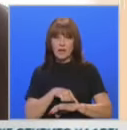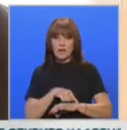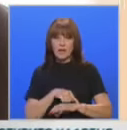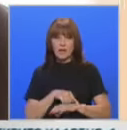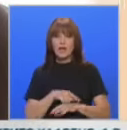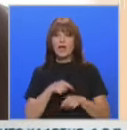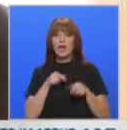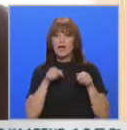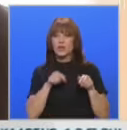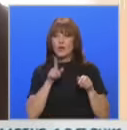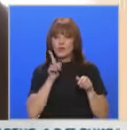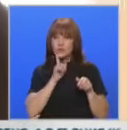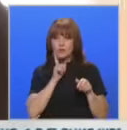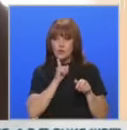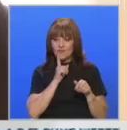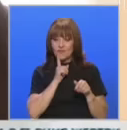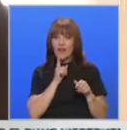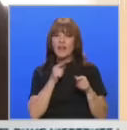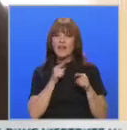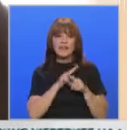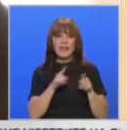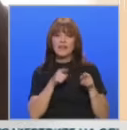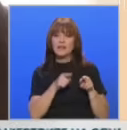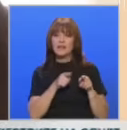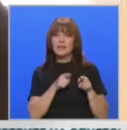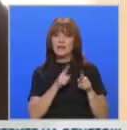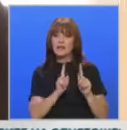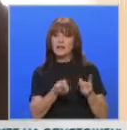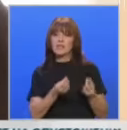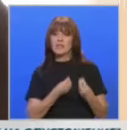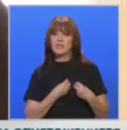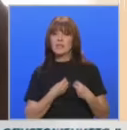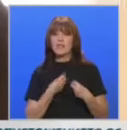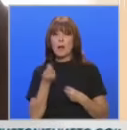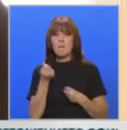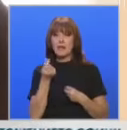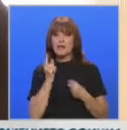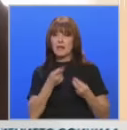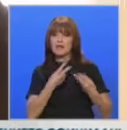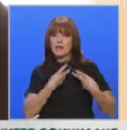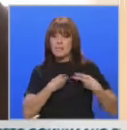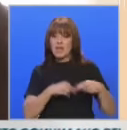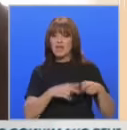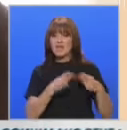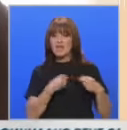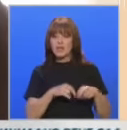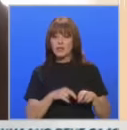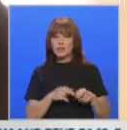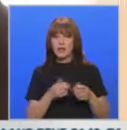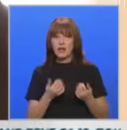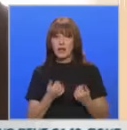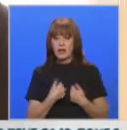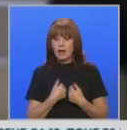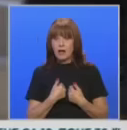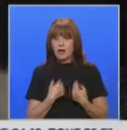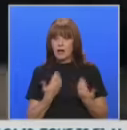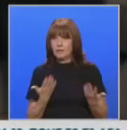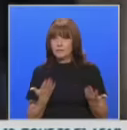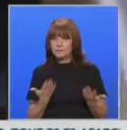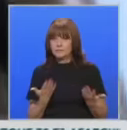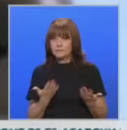И този човек каза, не, ти имаш да ми дължиш пари, ще ми ги връщаш. Аз се пропочвам на нещо